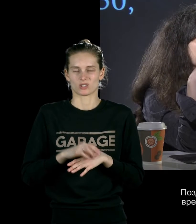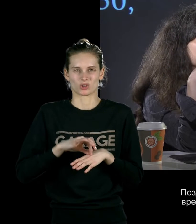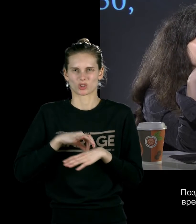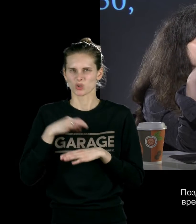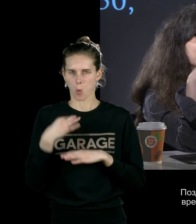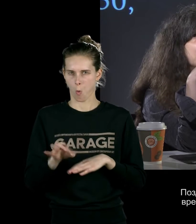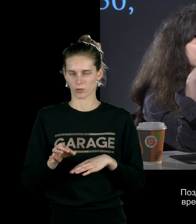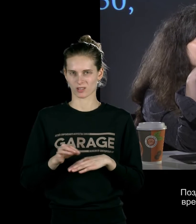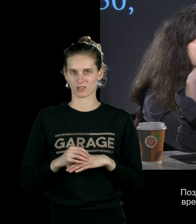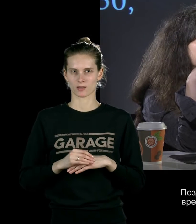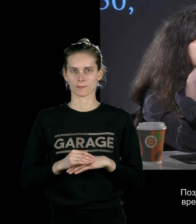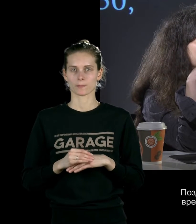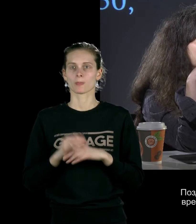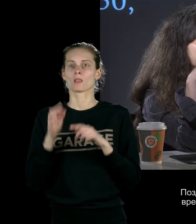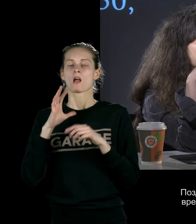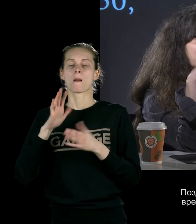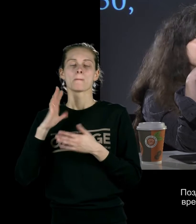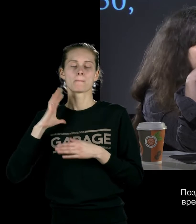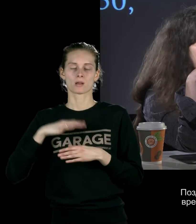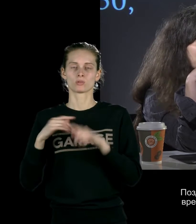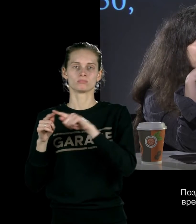он оказался в Париже в 28-м году,